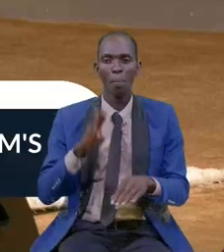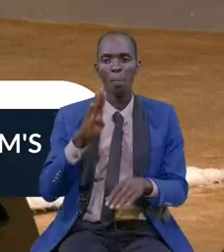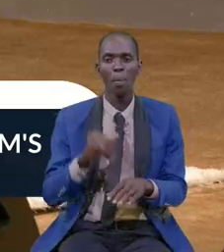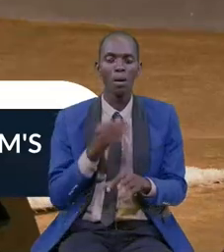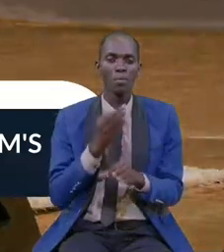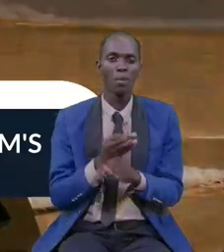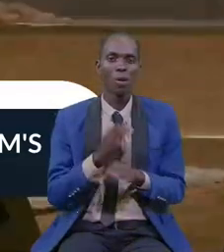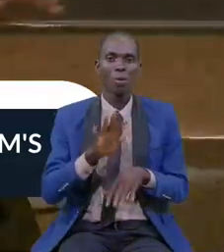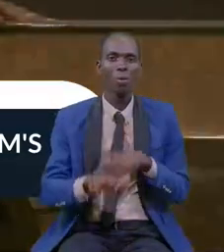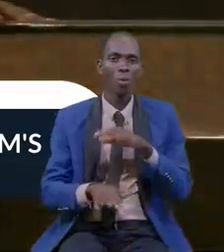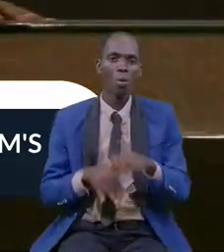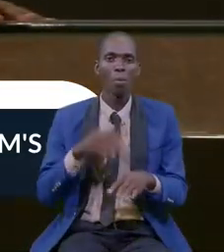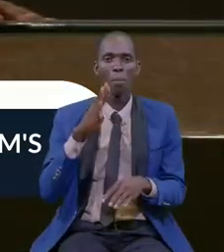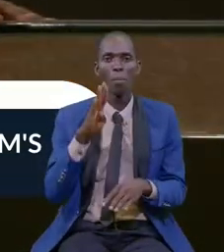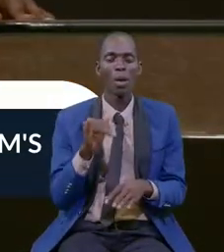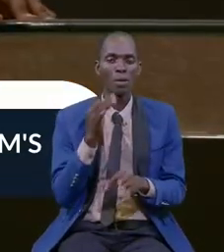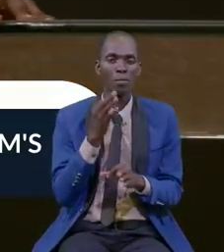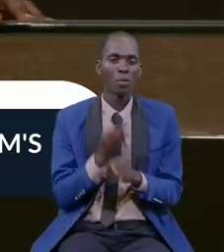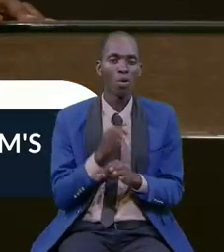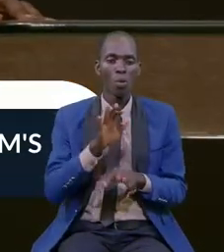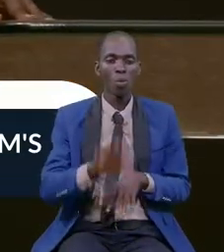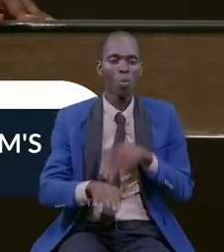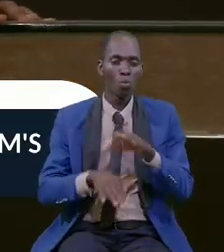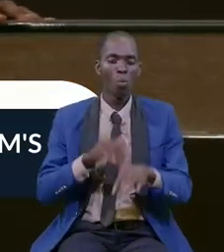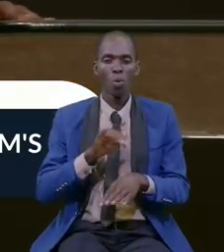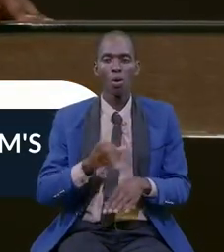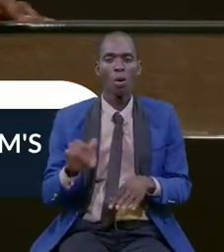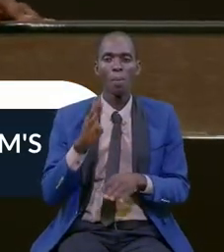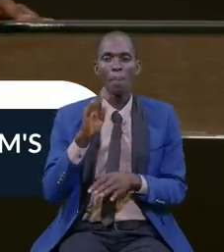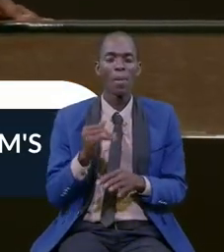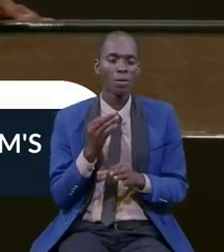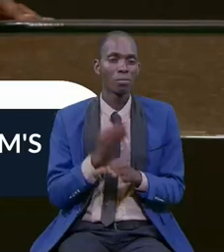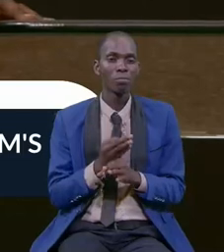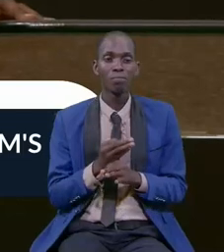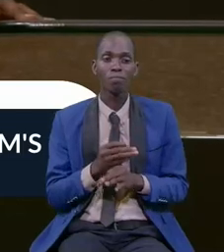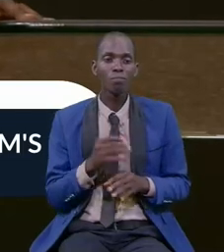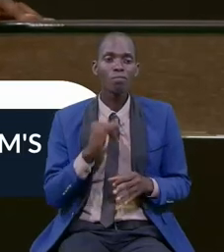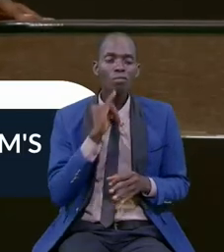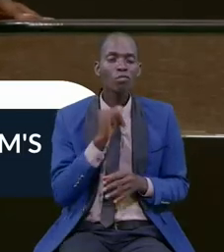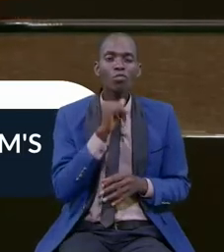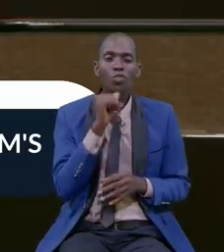il a marché par la foi marcher ce n'est pas une expérience d'un moment c'est